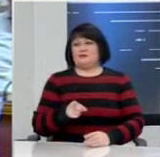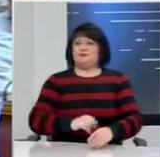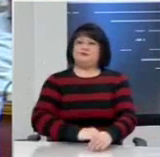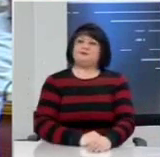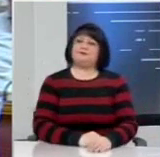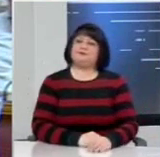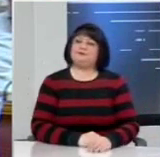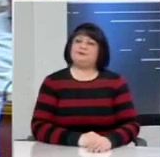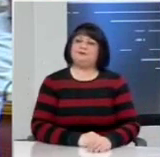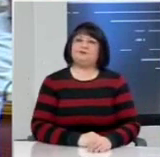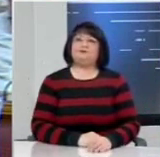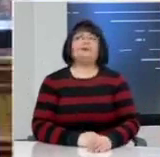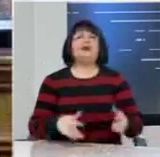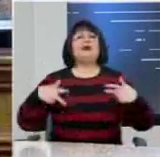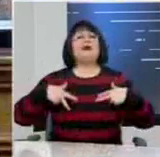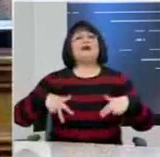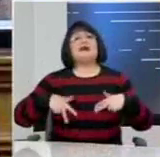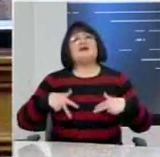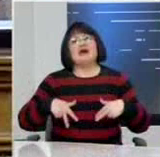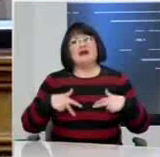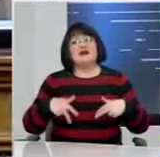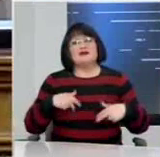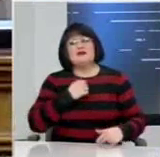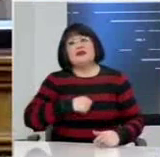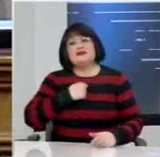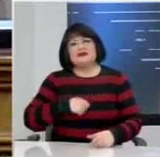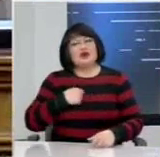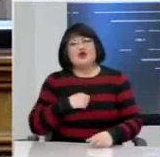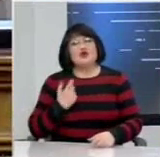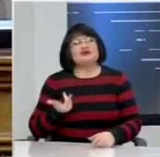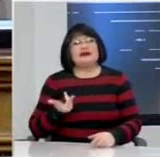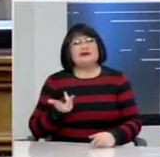Και η κυβέρνηση δυστυχώς όχι μόνο βρέθηκε